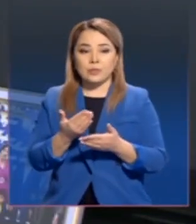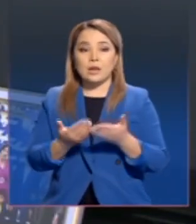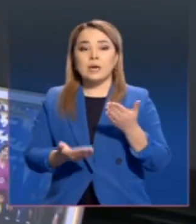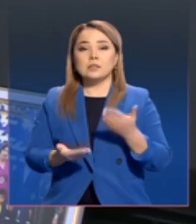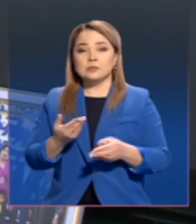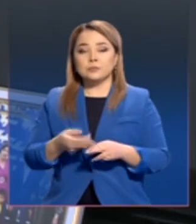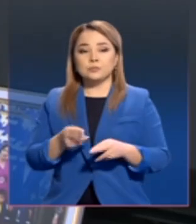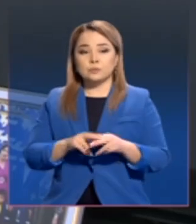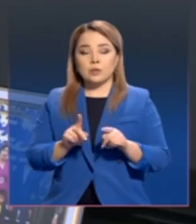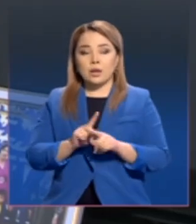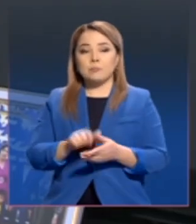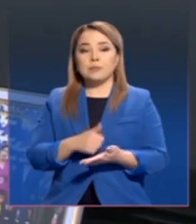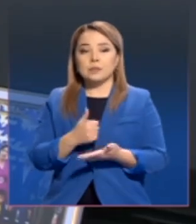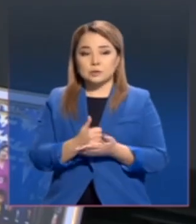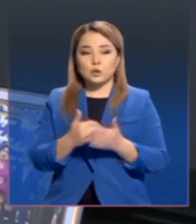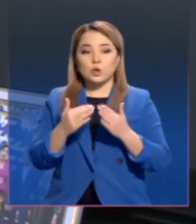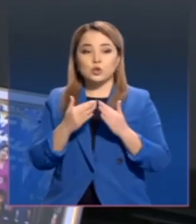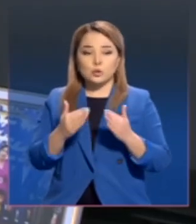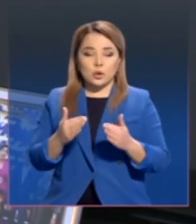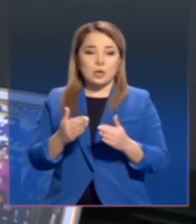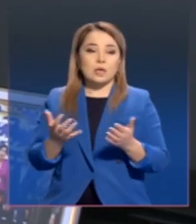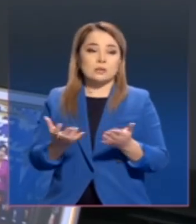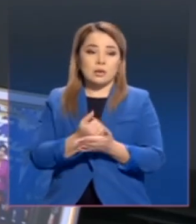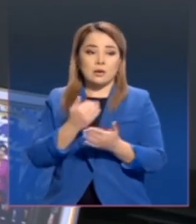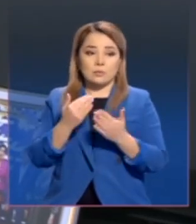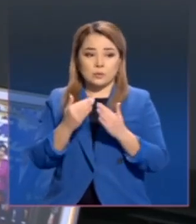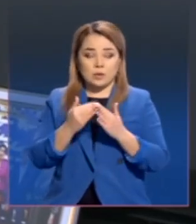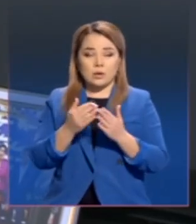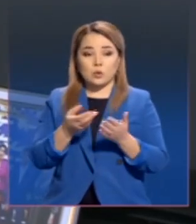үйге, ең бастысы үйге қолым жетсе,